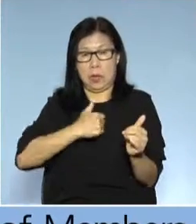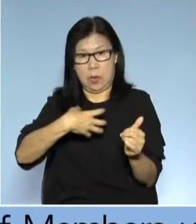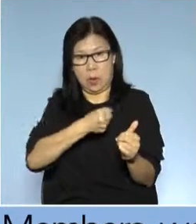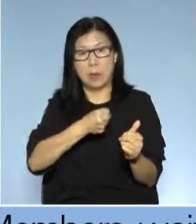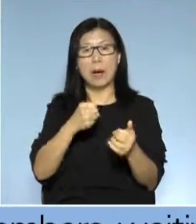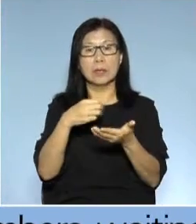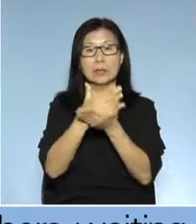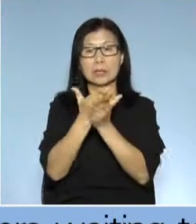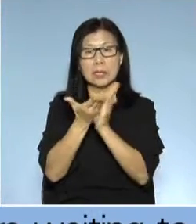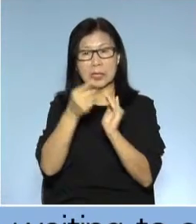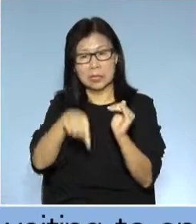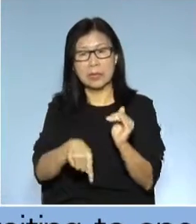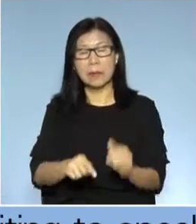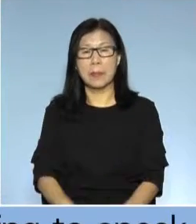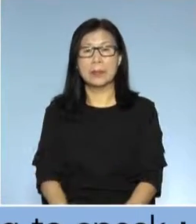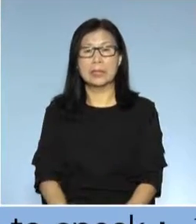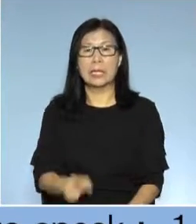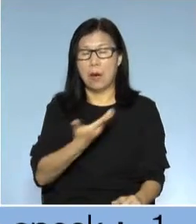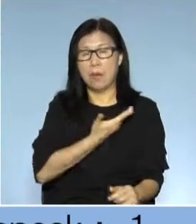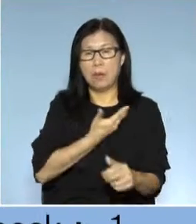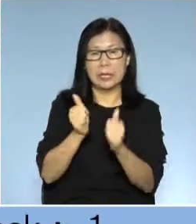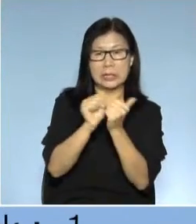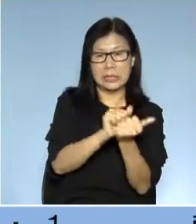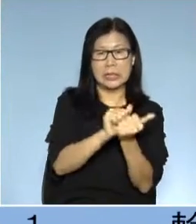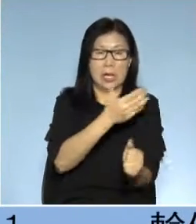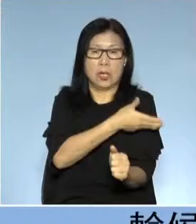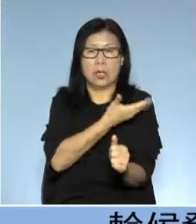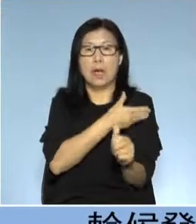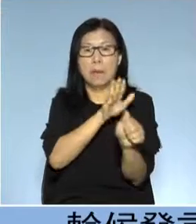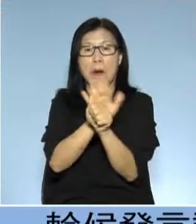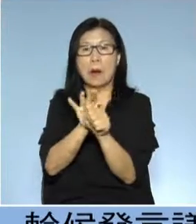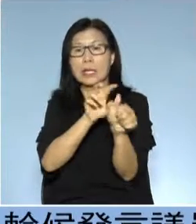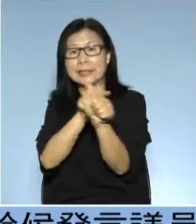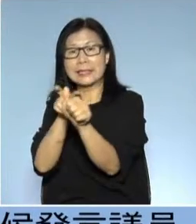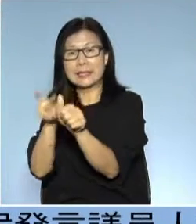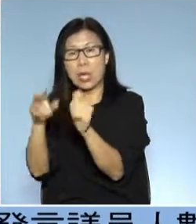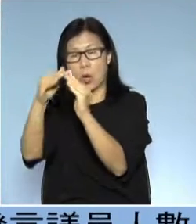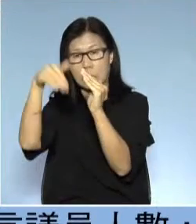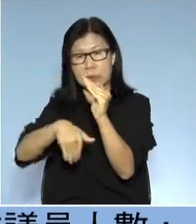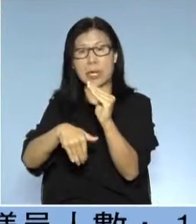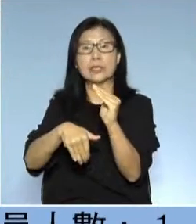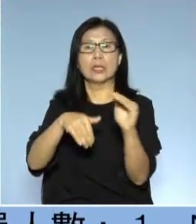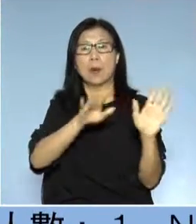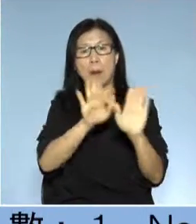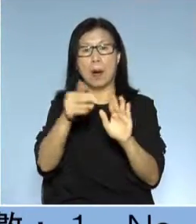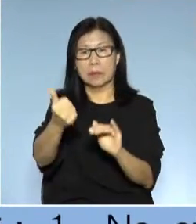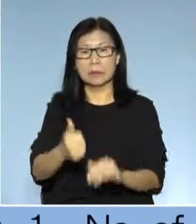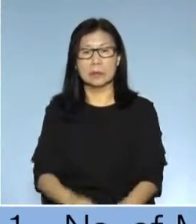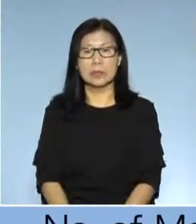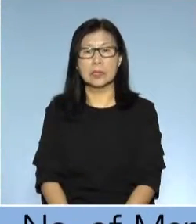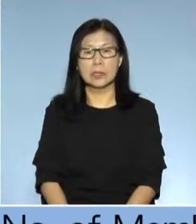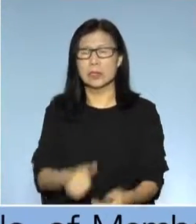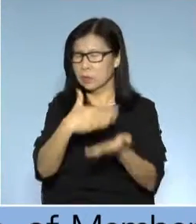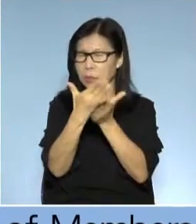為好多時候咧，因為係好依靠咧啲外佣去提供有關個支援同埋照顧個服務，而因為種